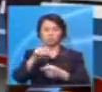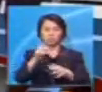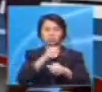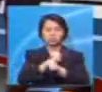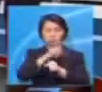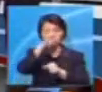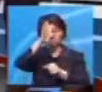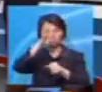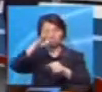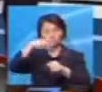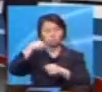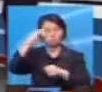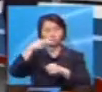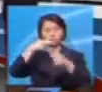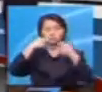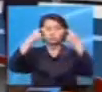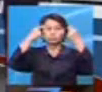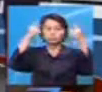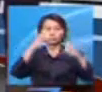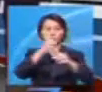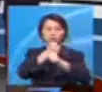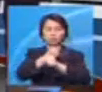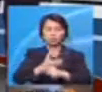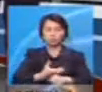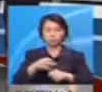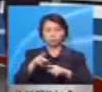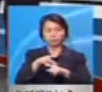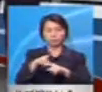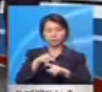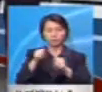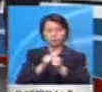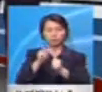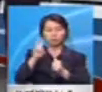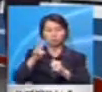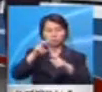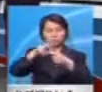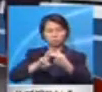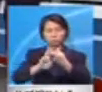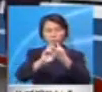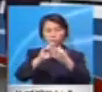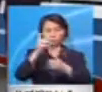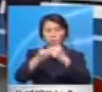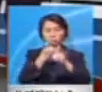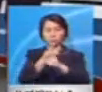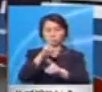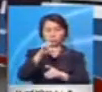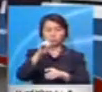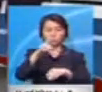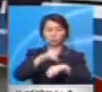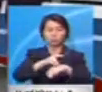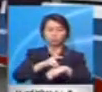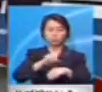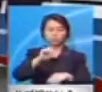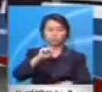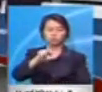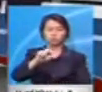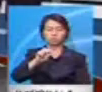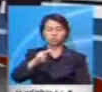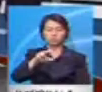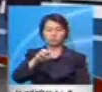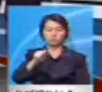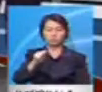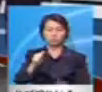mencipta sejarah negara apabila berjaya memenangi pingat perak dalam kejonan Pa duna Gimnastik 2016 di Slovenia dalam acara akhir